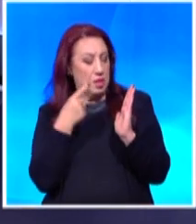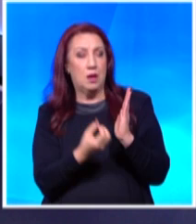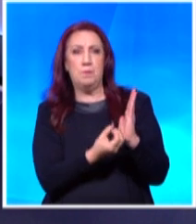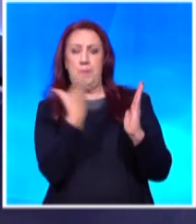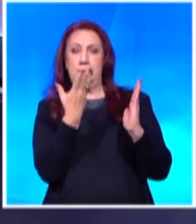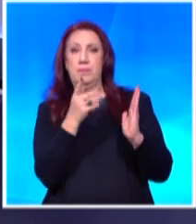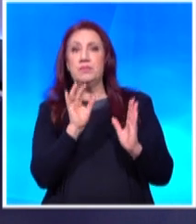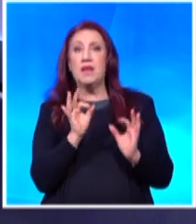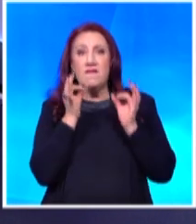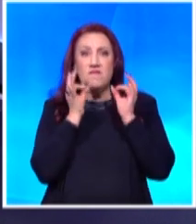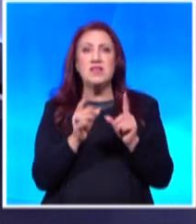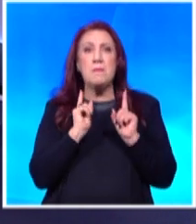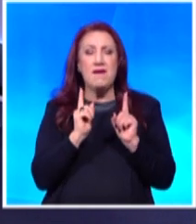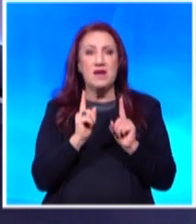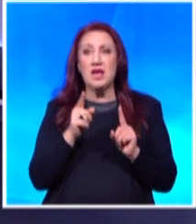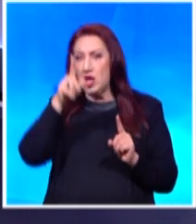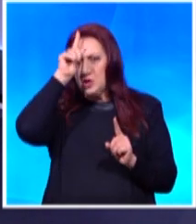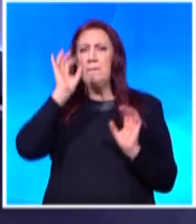на София се очаква буря.